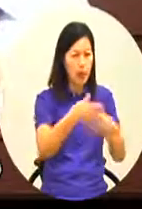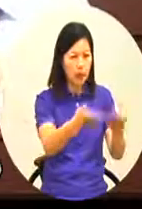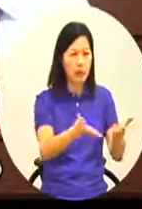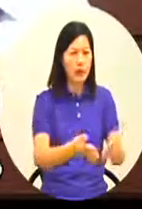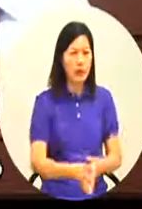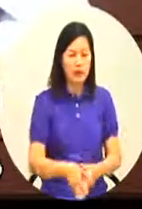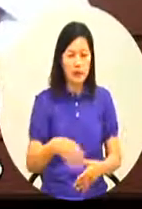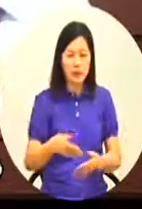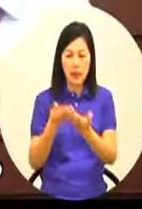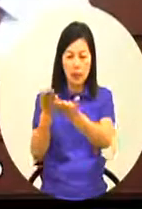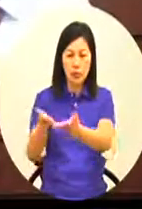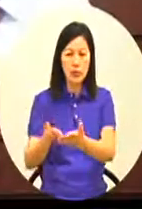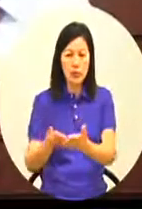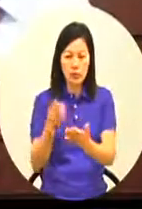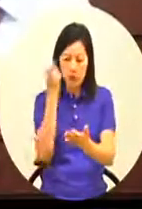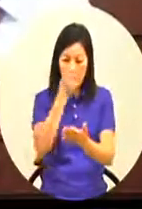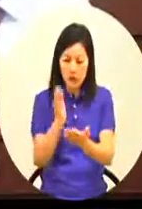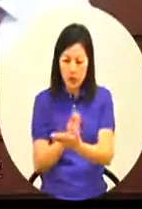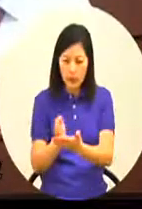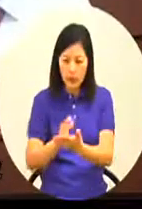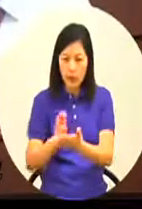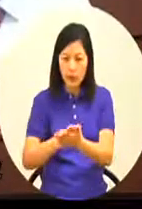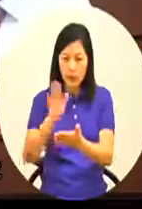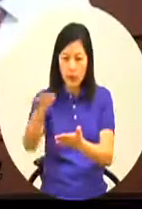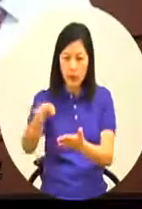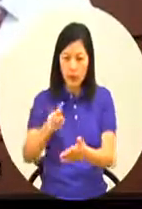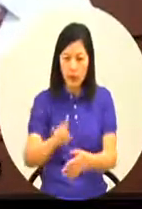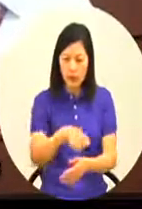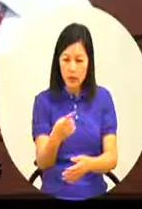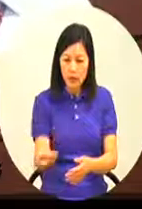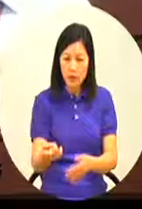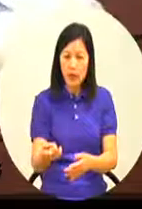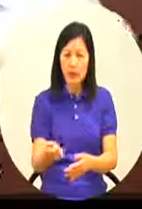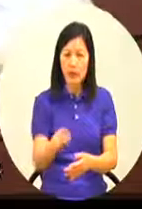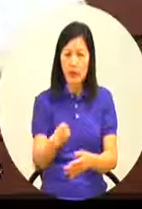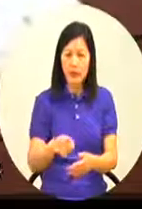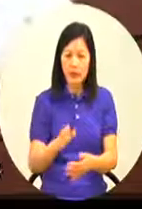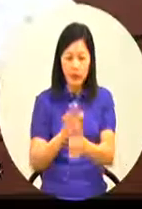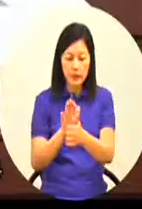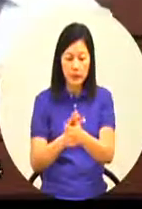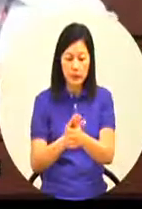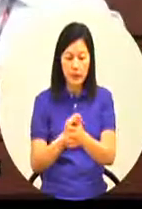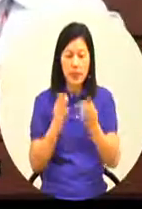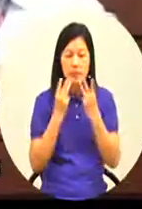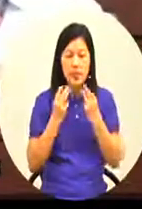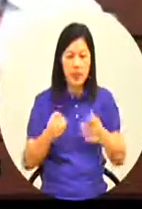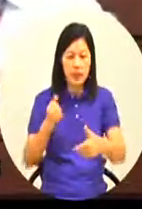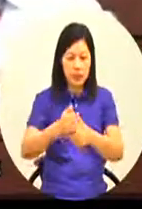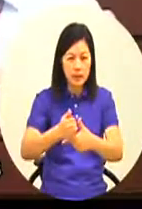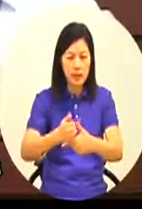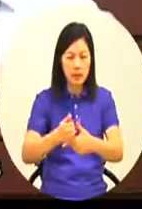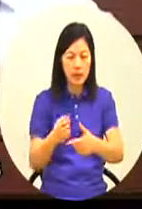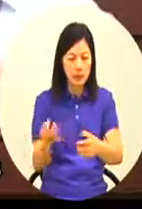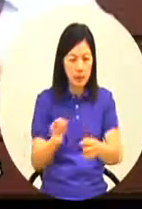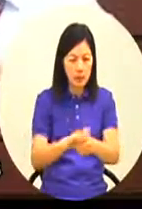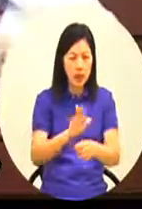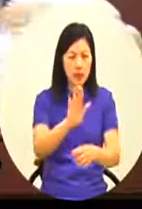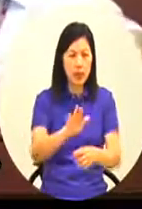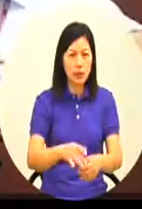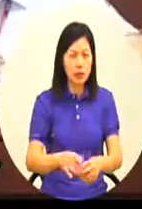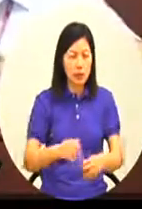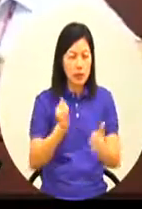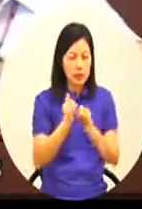审确定之后，我们还会再帮忙争取那个所谓的营造的补助。那如果这个社区大楼也